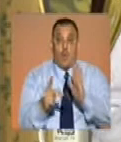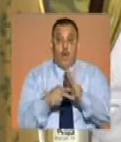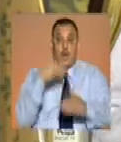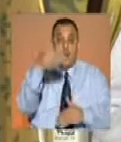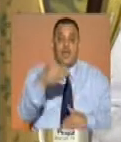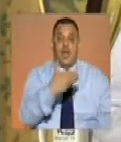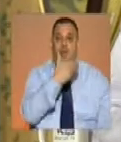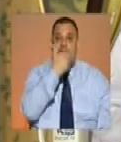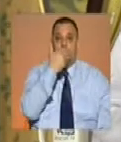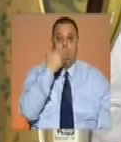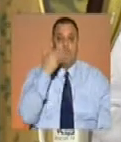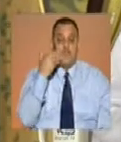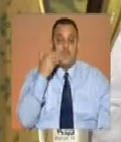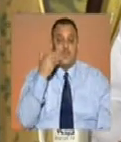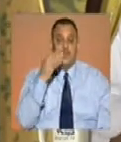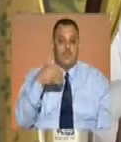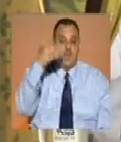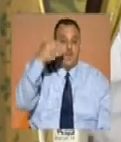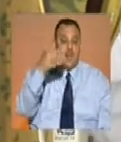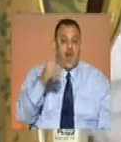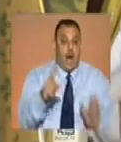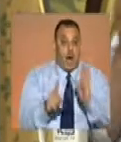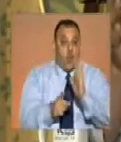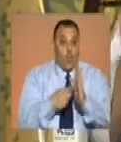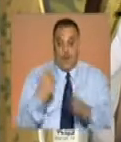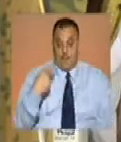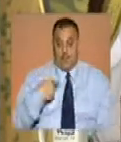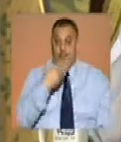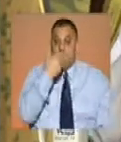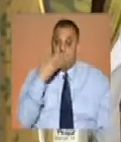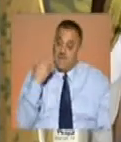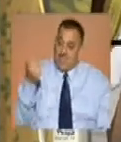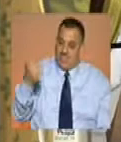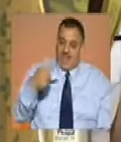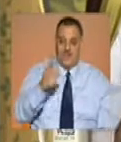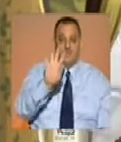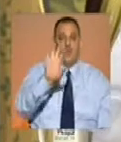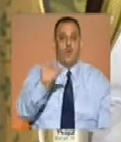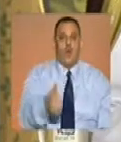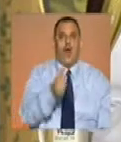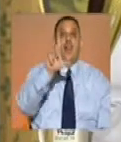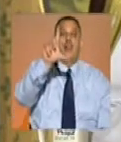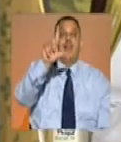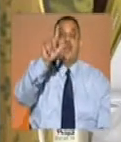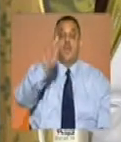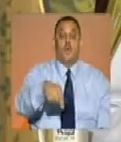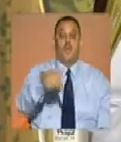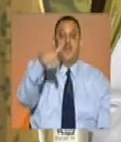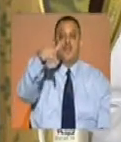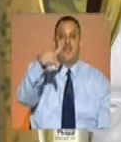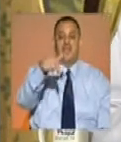رمضان. مستقبلا حاولي أن لا تصومي 6 من شوال إلا بعد القضاء، والصيام 6 من شوال